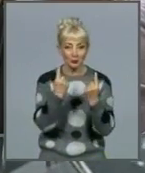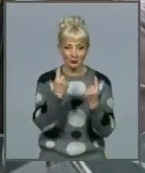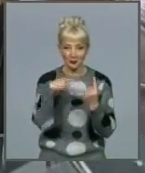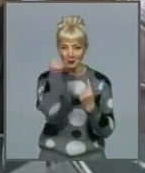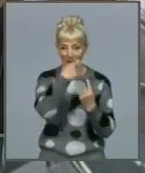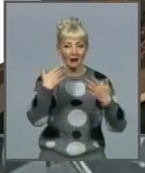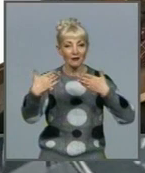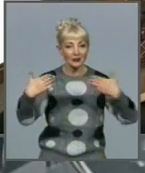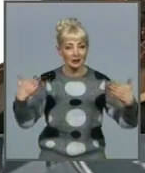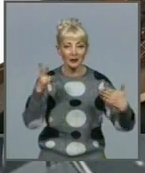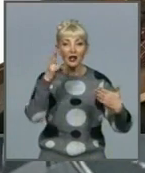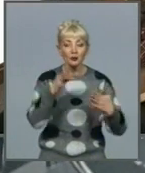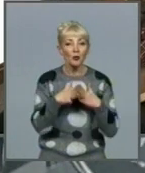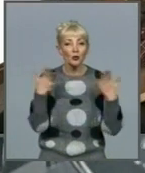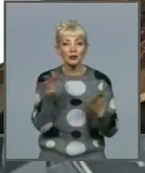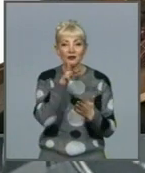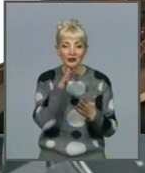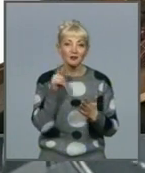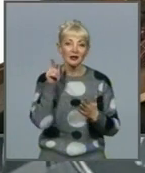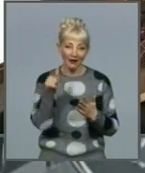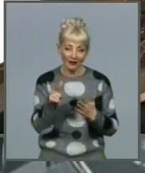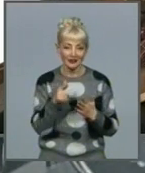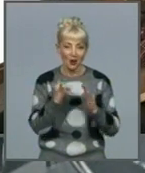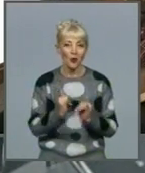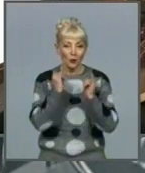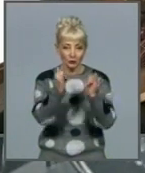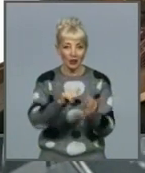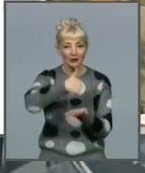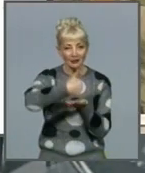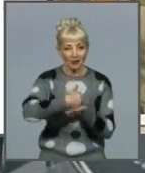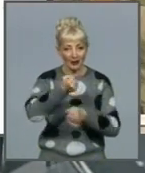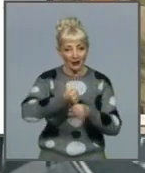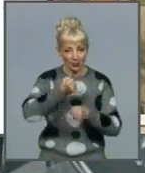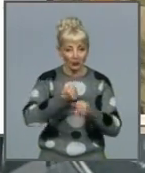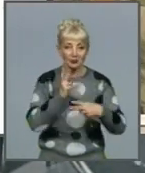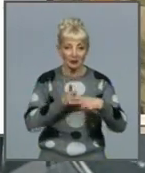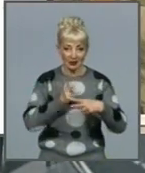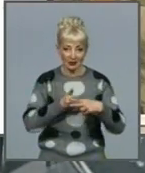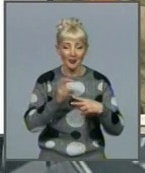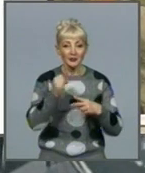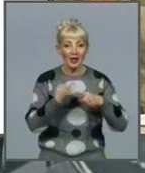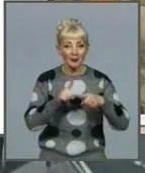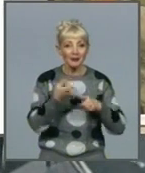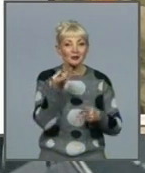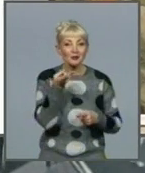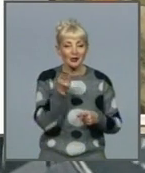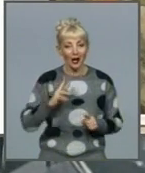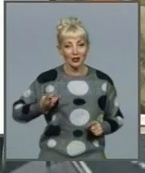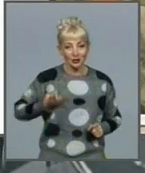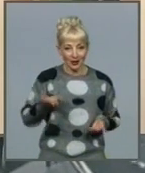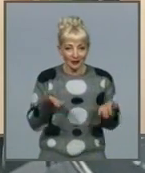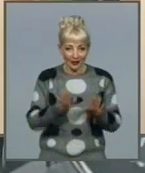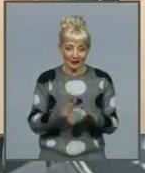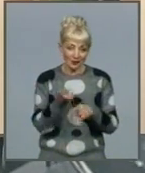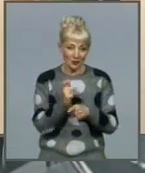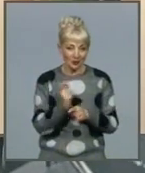свого часу вони все ж таки присвячують основній роботі – медицині. А тому для хобі залишається зовсім обмаль часу.